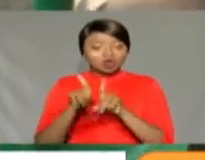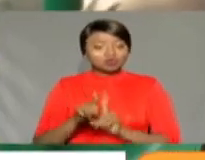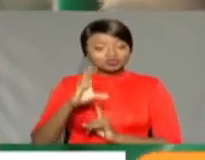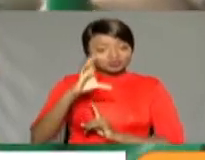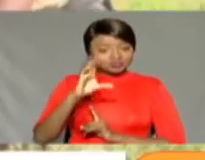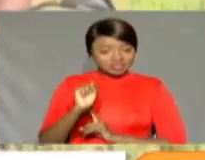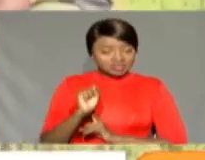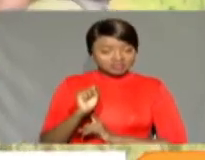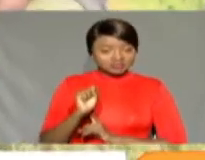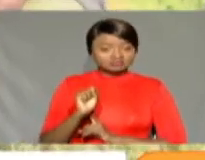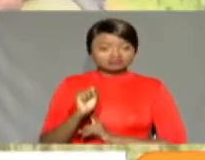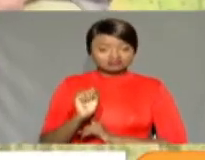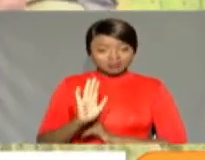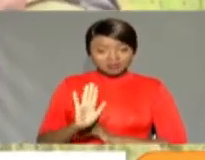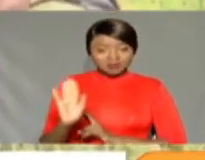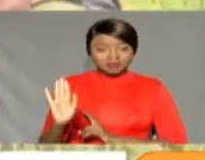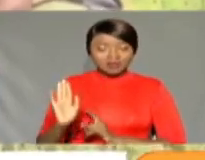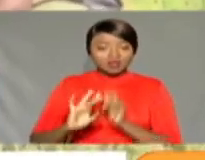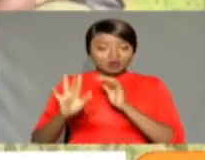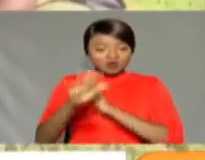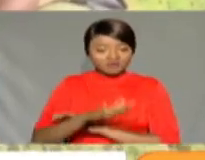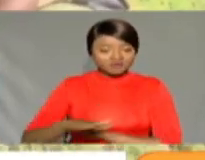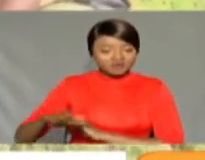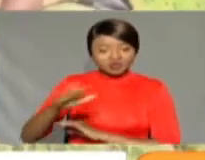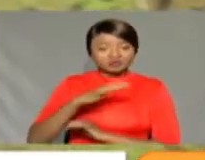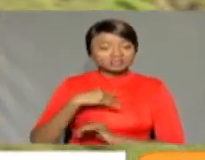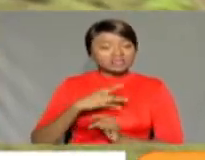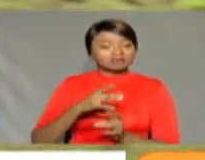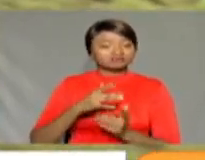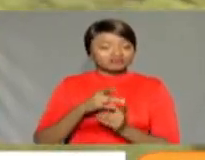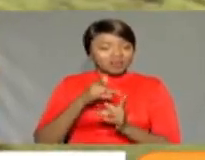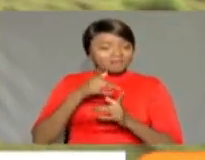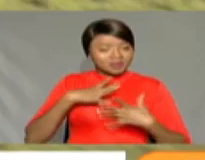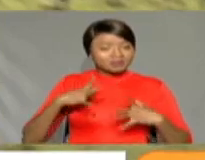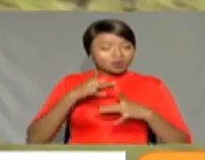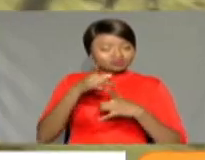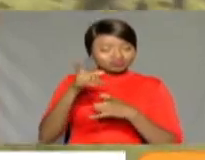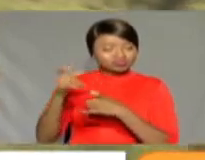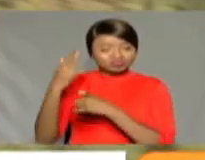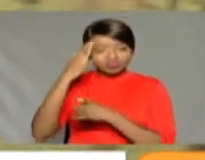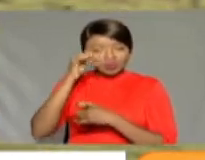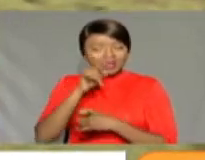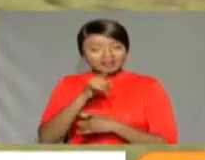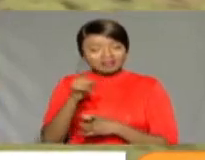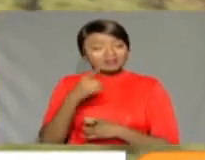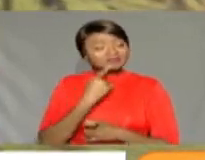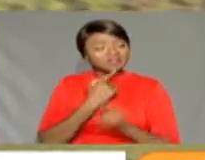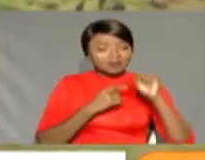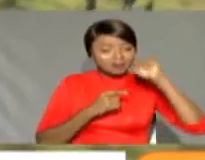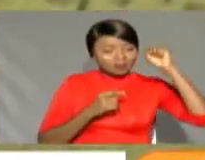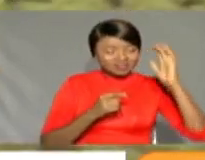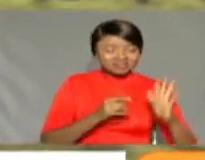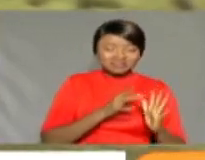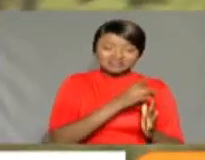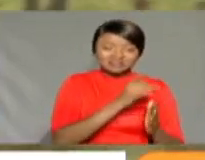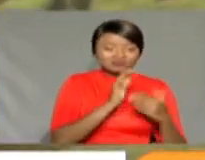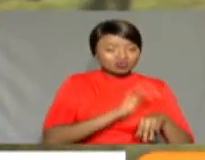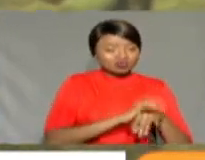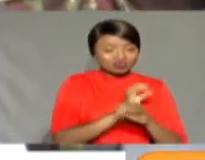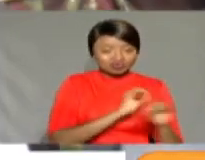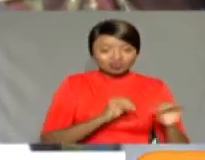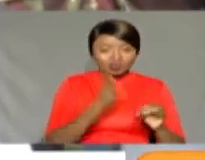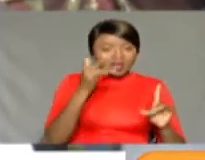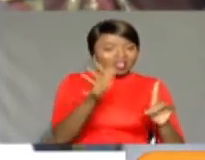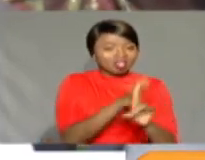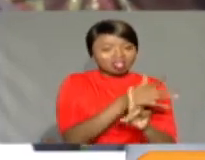amekuwa akikemewa vikali kwa kuwafurusha wakazi kwa lazima, akiwakosoa wanasiasa kwa kuwapotosha wakazi wanaoishi ndani ya